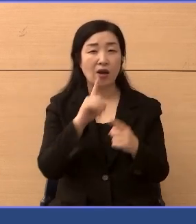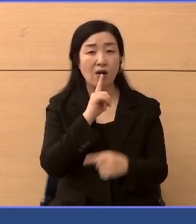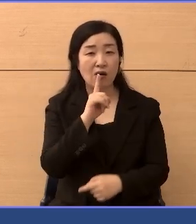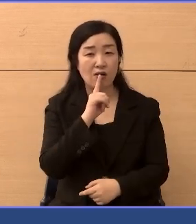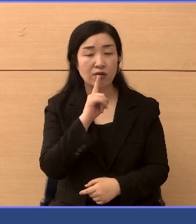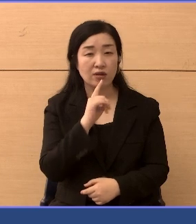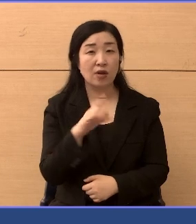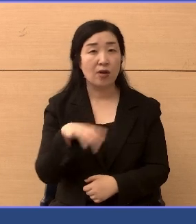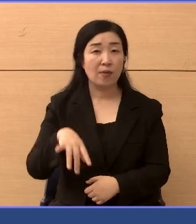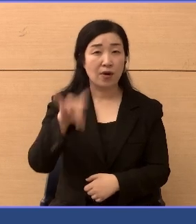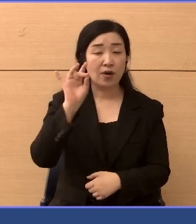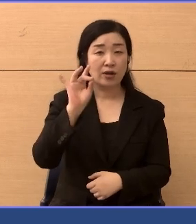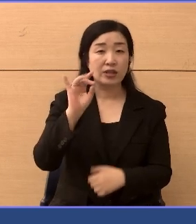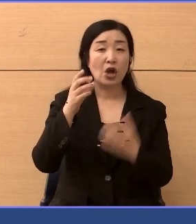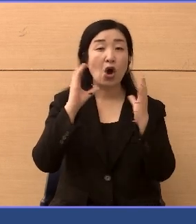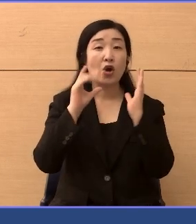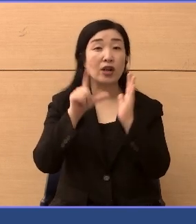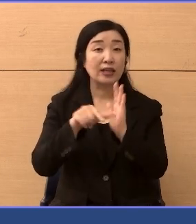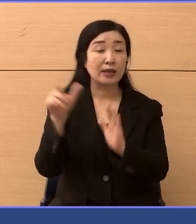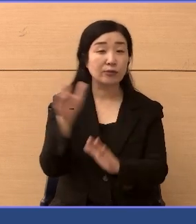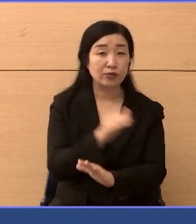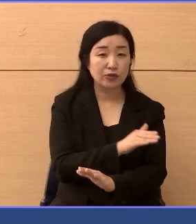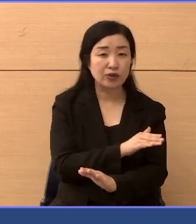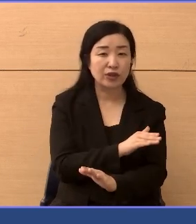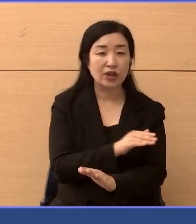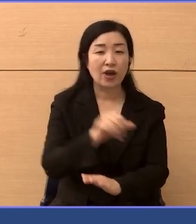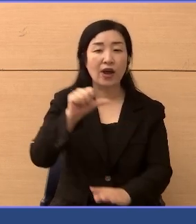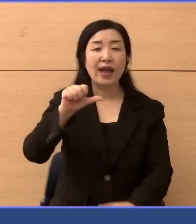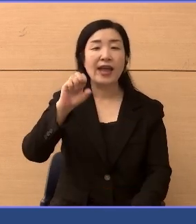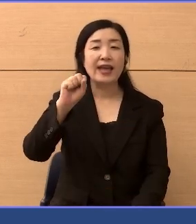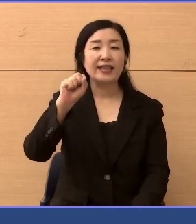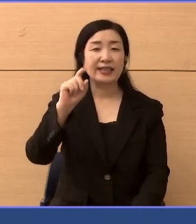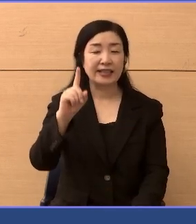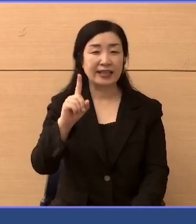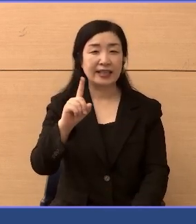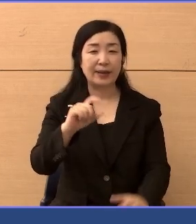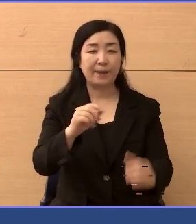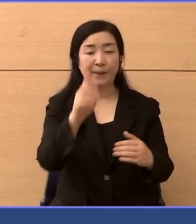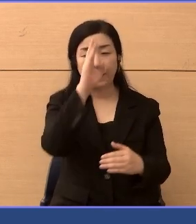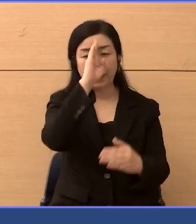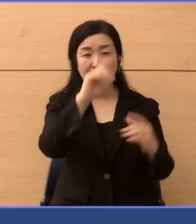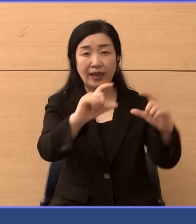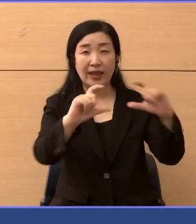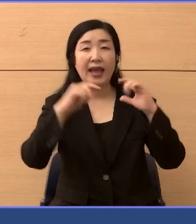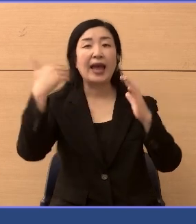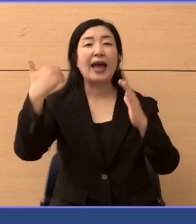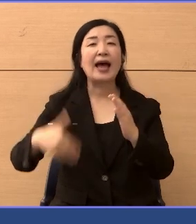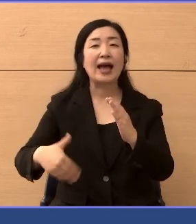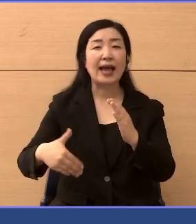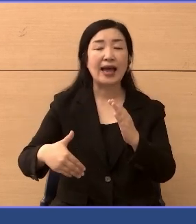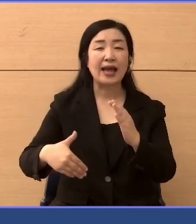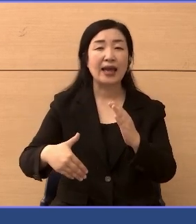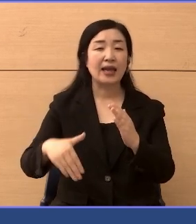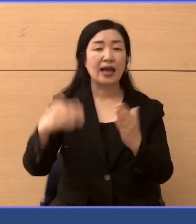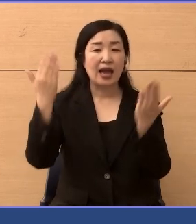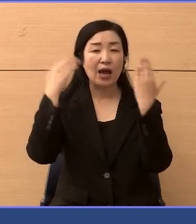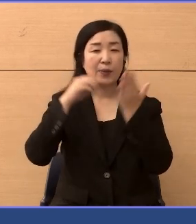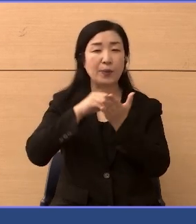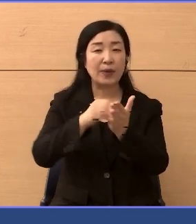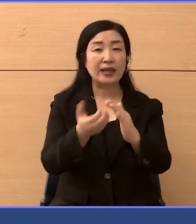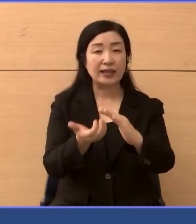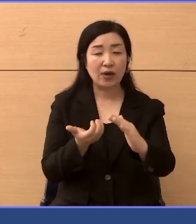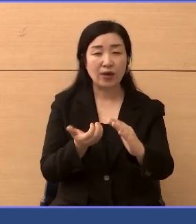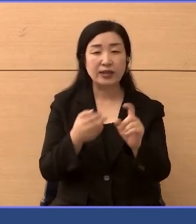childhood. 초기에 And getting a 어렸을 때 diagnosis ASD in 진단을 middle 안 받는 childhood or 아이들이 early 있습니다. teenage 이렇게 years can 학령기 be 내지는 10대